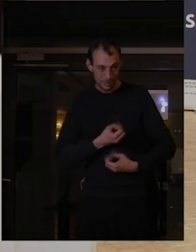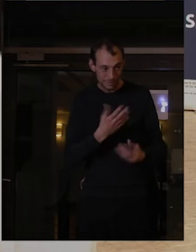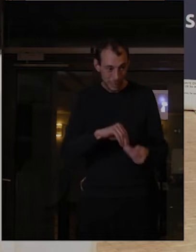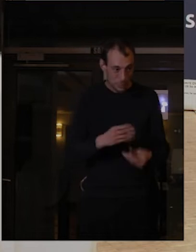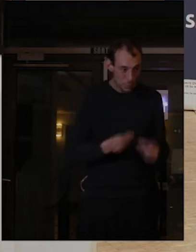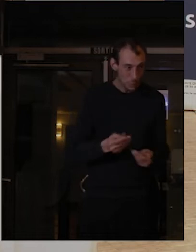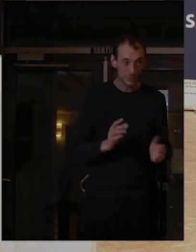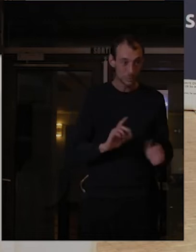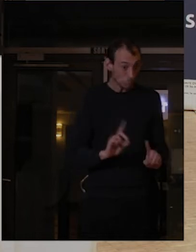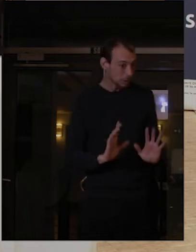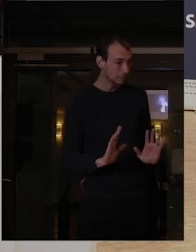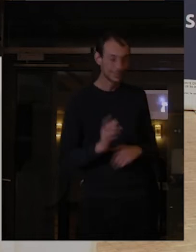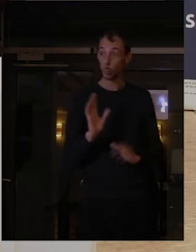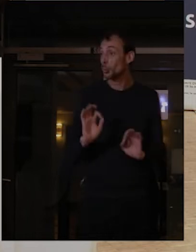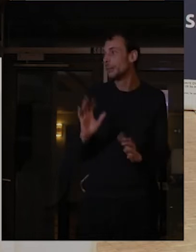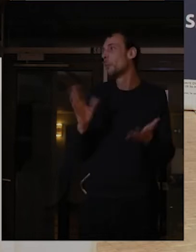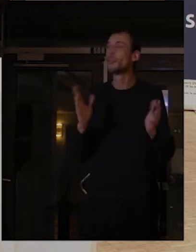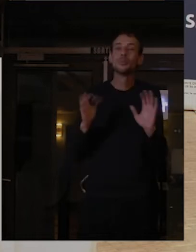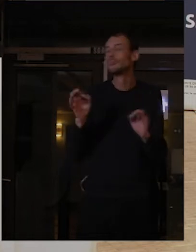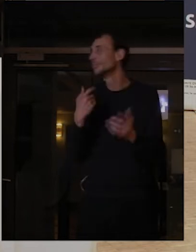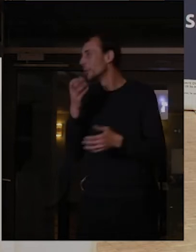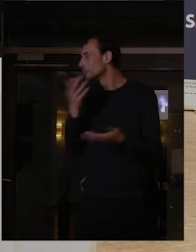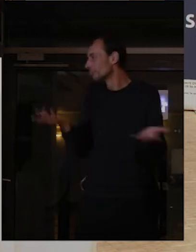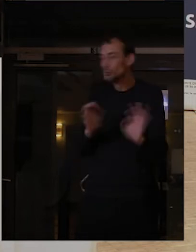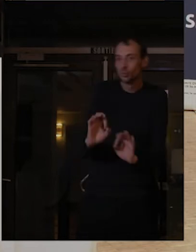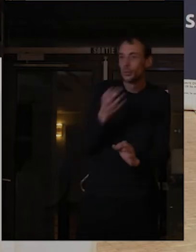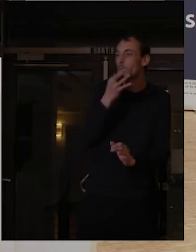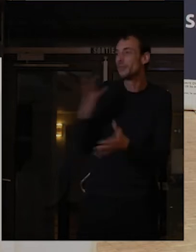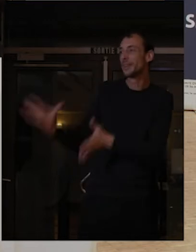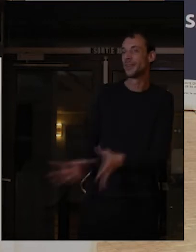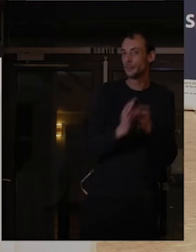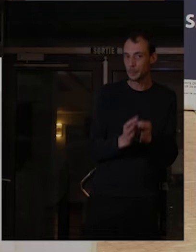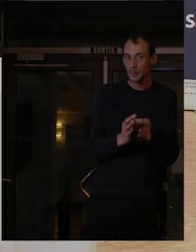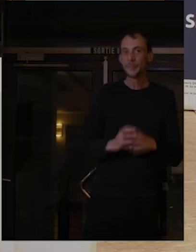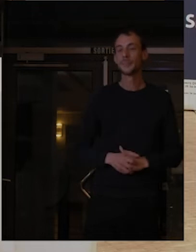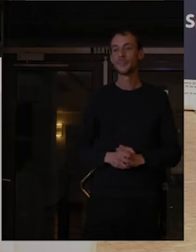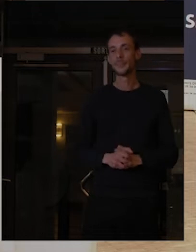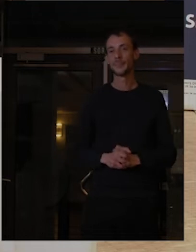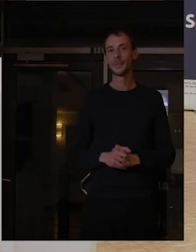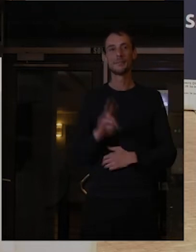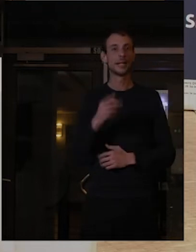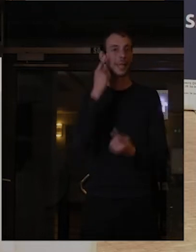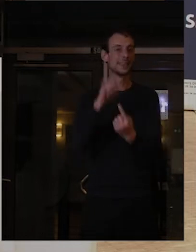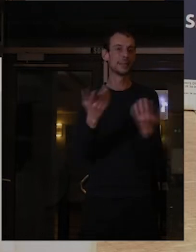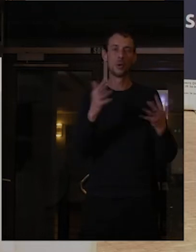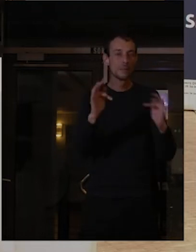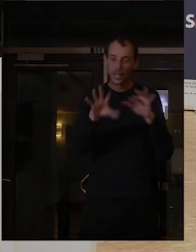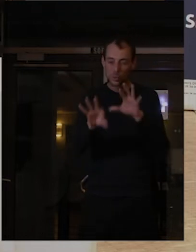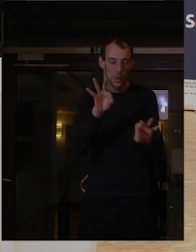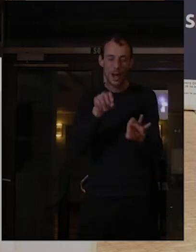Particulièrement, en fait. Non, mais si, du coup, je vais rebondir sur ce que dit Andrea, parce que c'est... C'est sur la question du choix, en